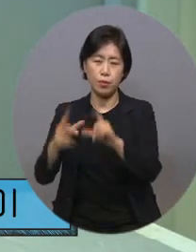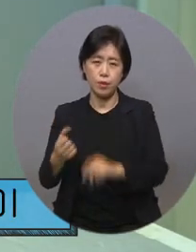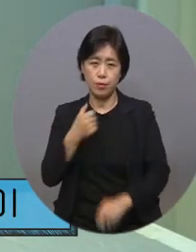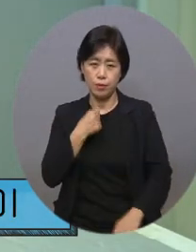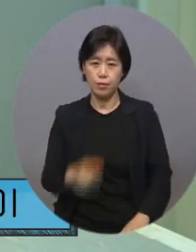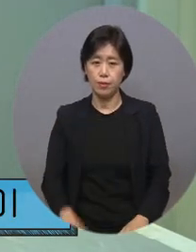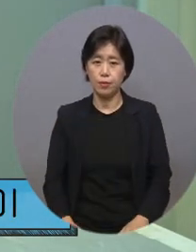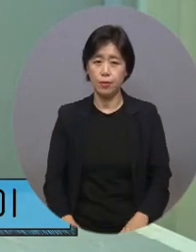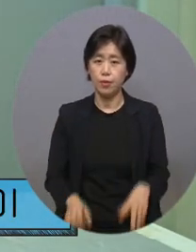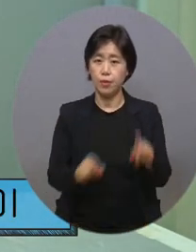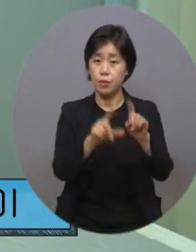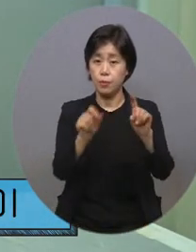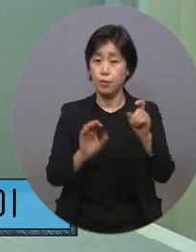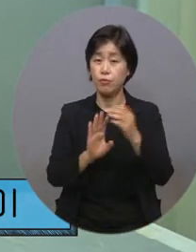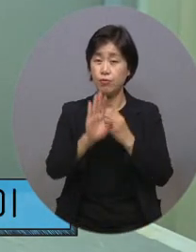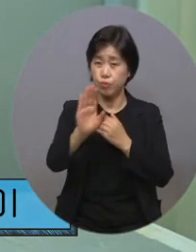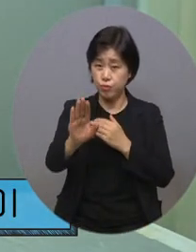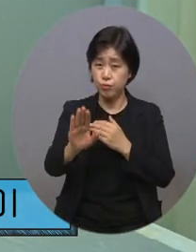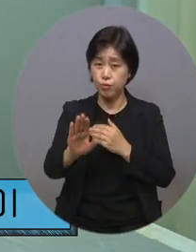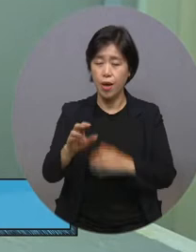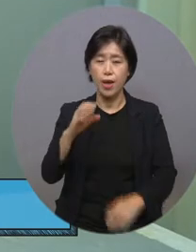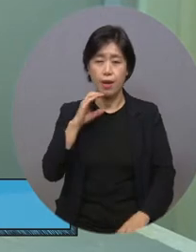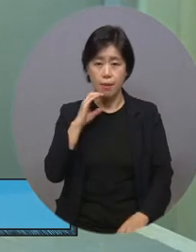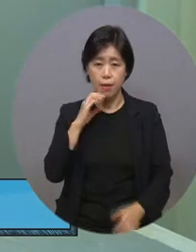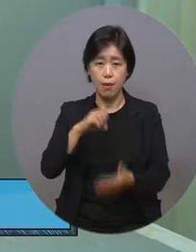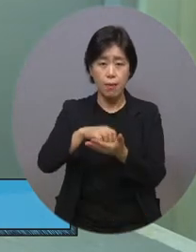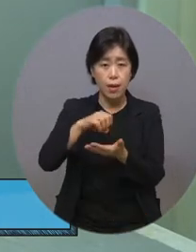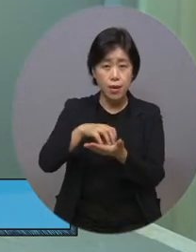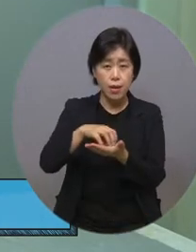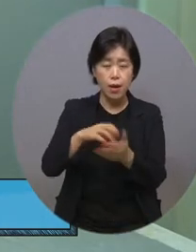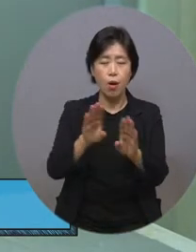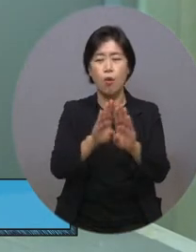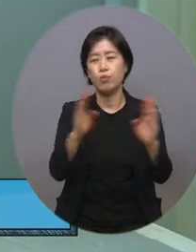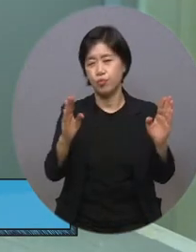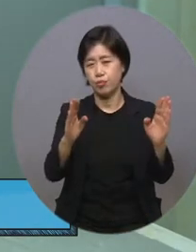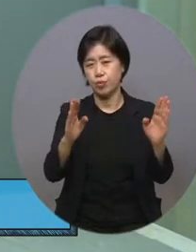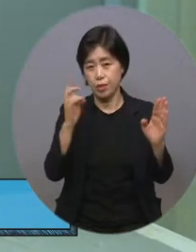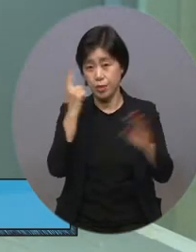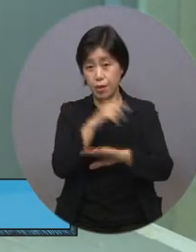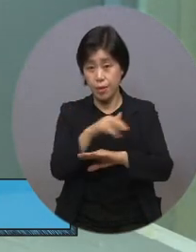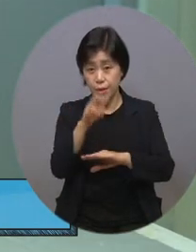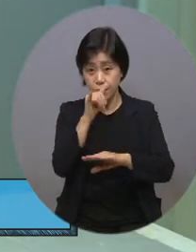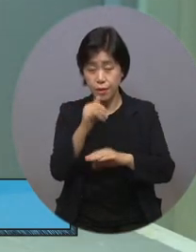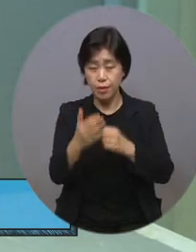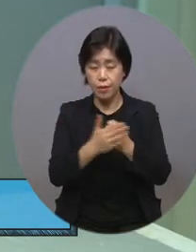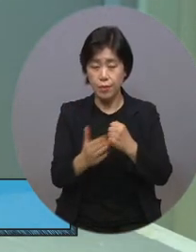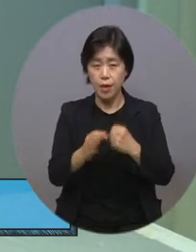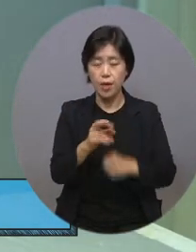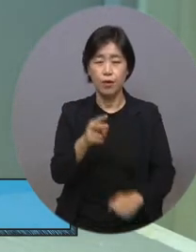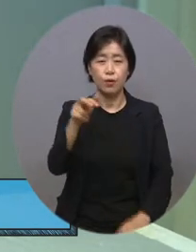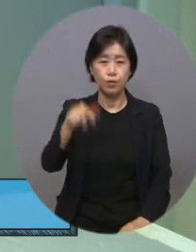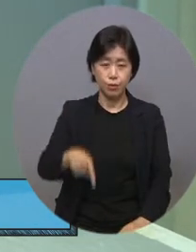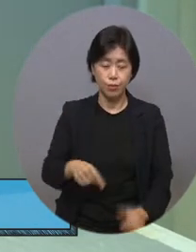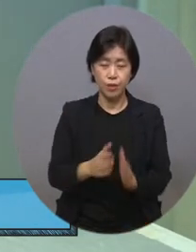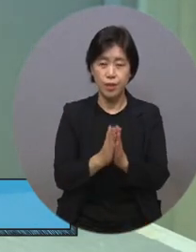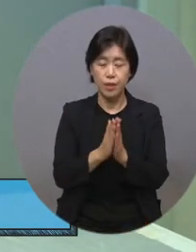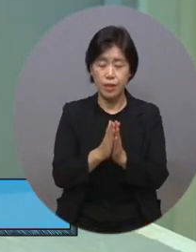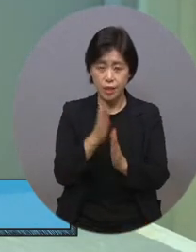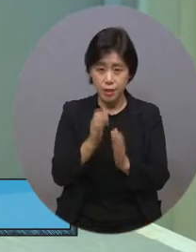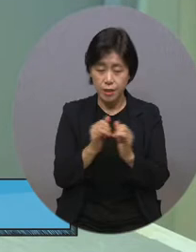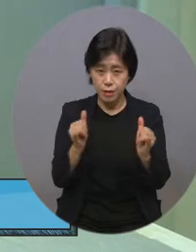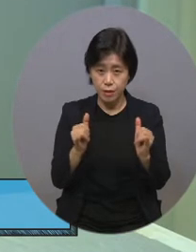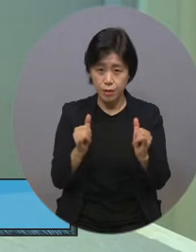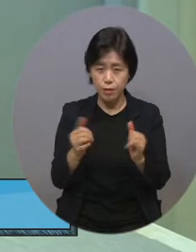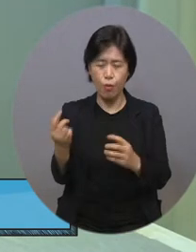11월 이후에는 저희가 카페랑 베이커리 동이 오픈이 되기 때문에 그때는 지역 주민 또는 시민들이